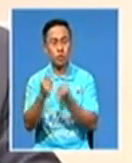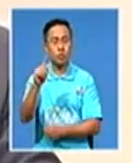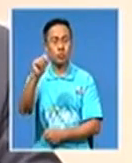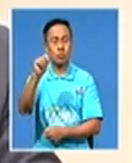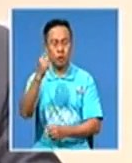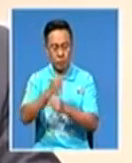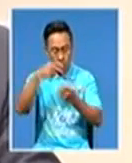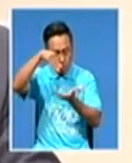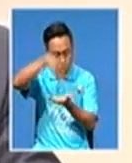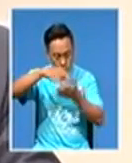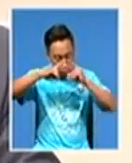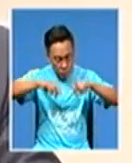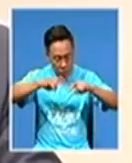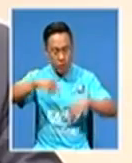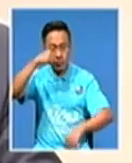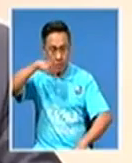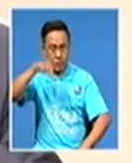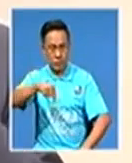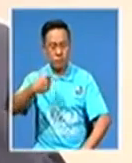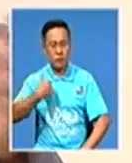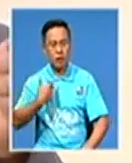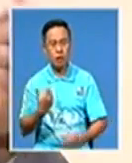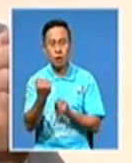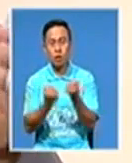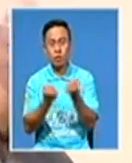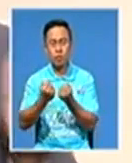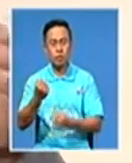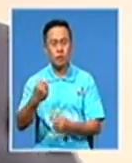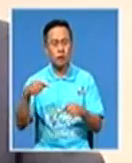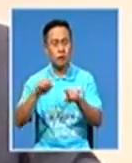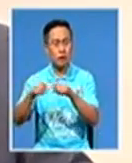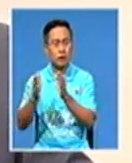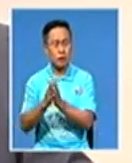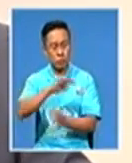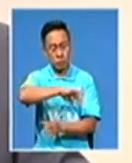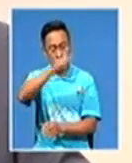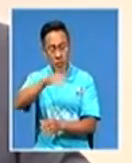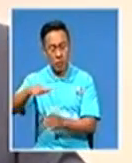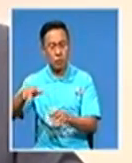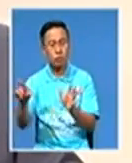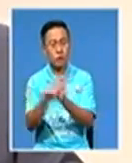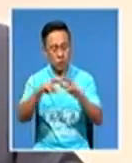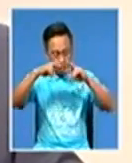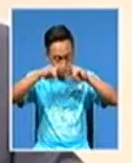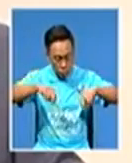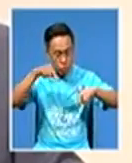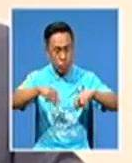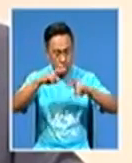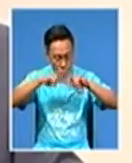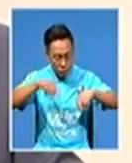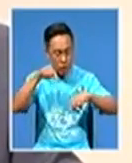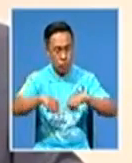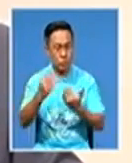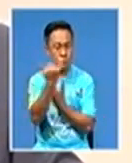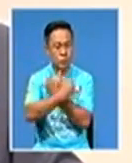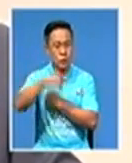งศูนย์วิจัยพัฒนาในเมืองไทยแล้วรถยนต์ไฮลักซ์รุ่นสุดท้ายที่ออกไปเนี่ยเป็นรถยนต์ที่ทำวิจัยและพัฒ